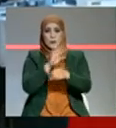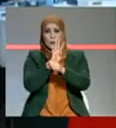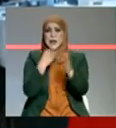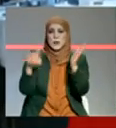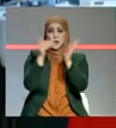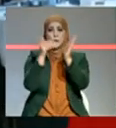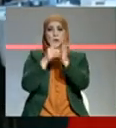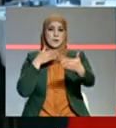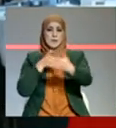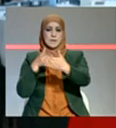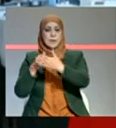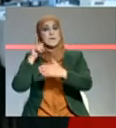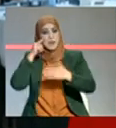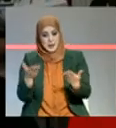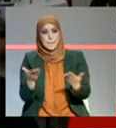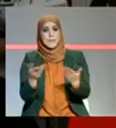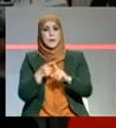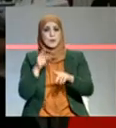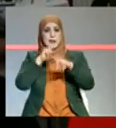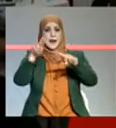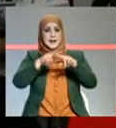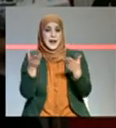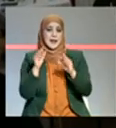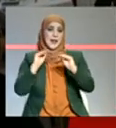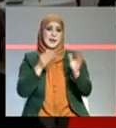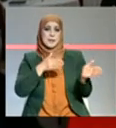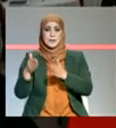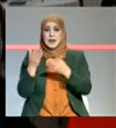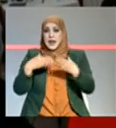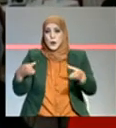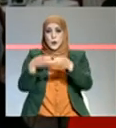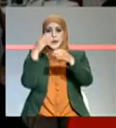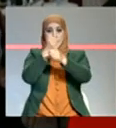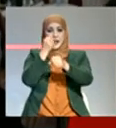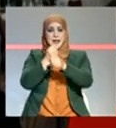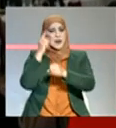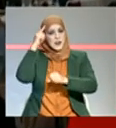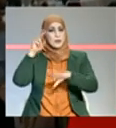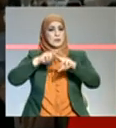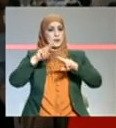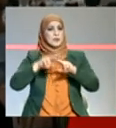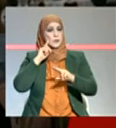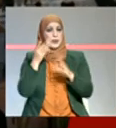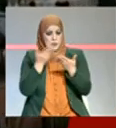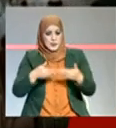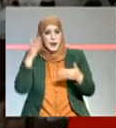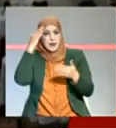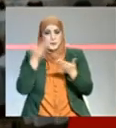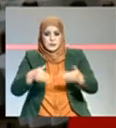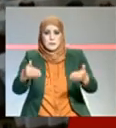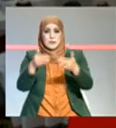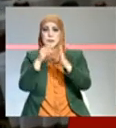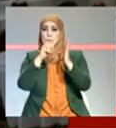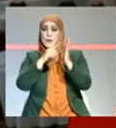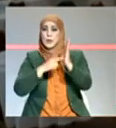هنا لتعديل هذه المنظومة. الورشة هذه نأمل من أجل الشراكة أن تكون داعمة في تشخيص ما توصلنا إليه الحقيقة،